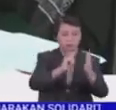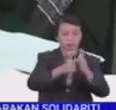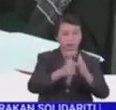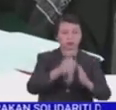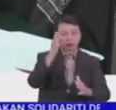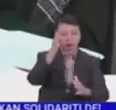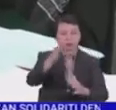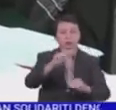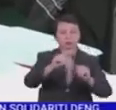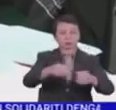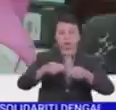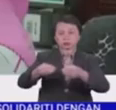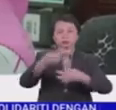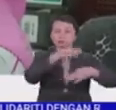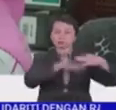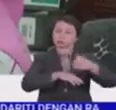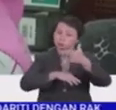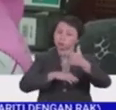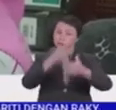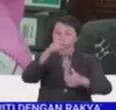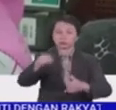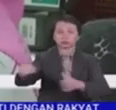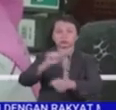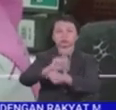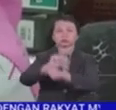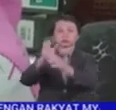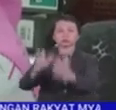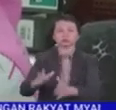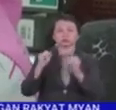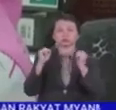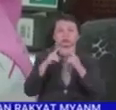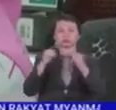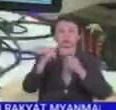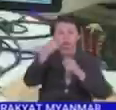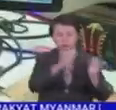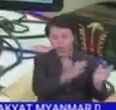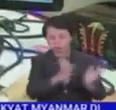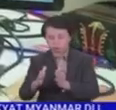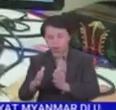ia akan memberi manfaat kepada mereka. Bagi